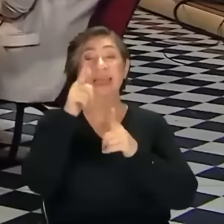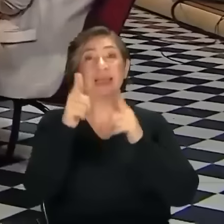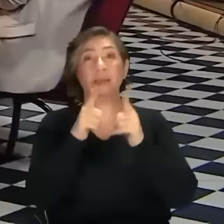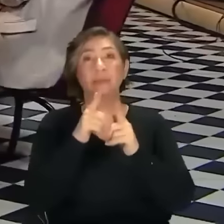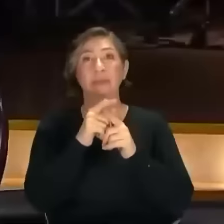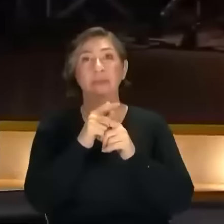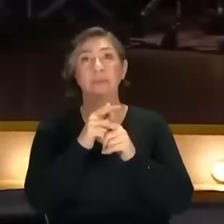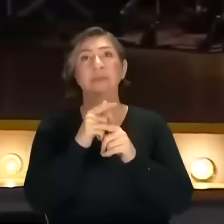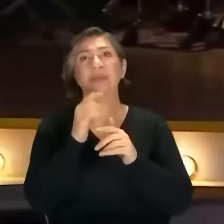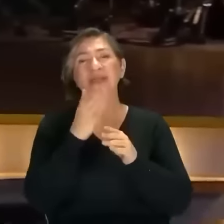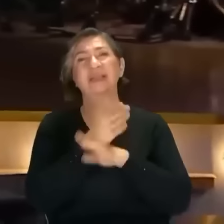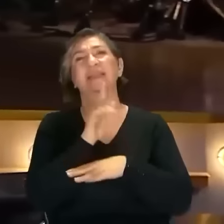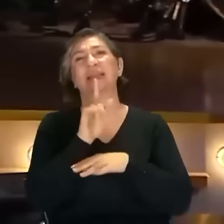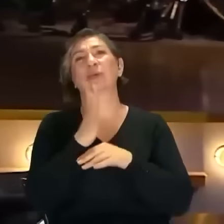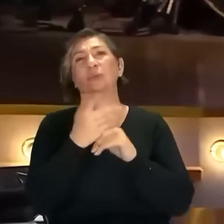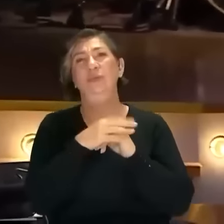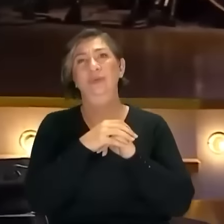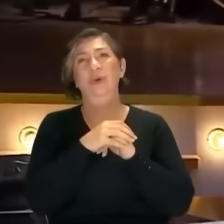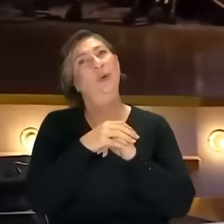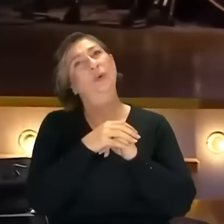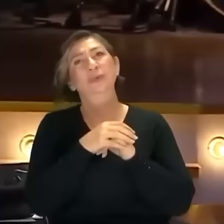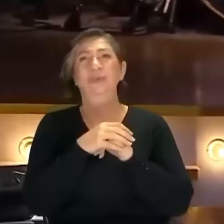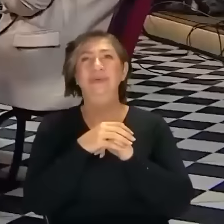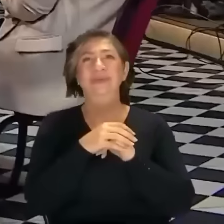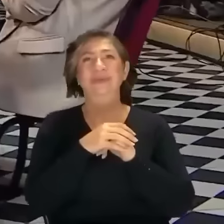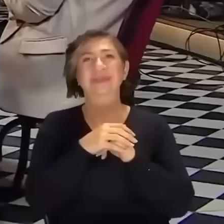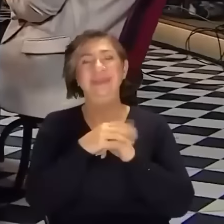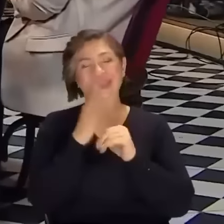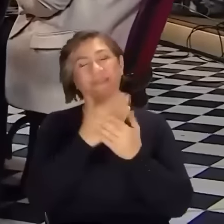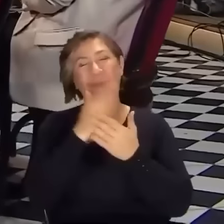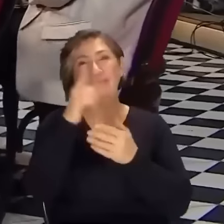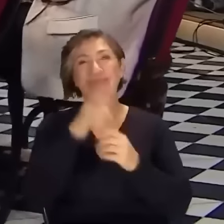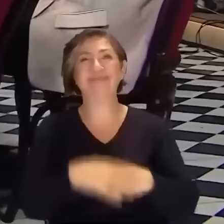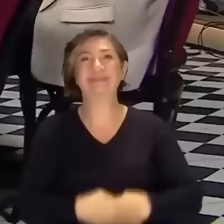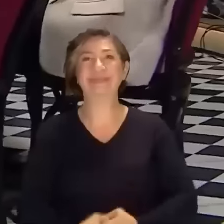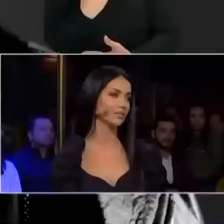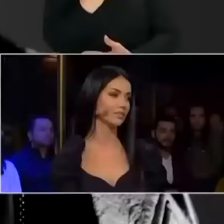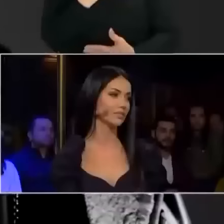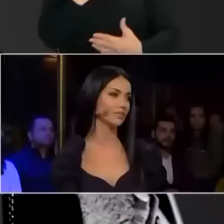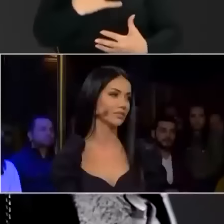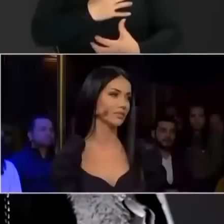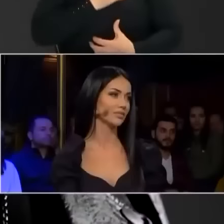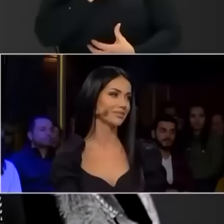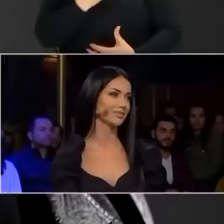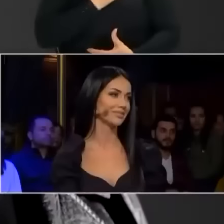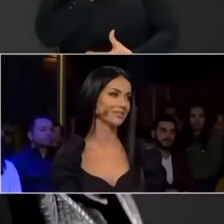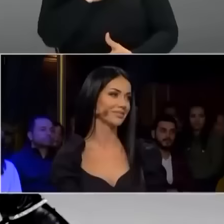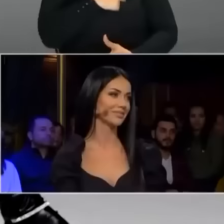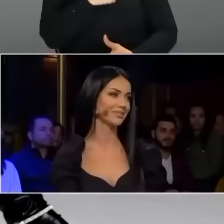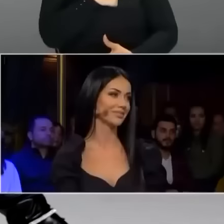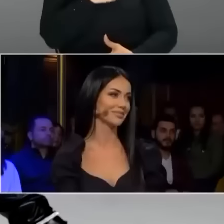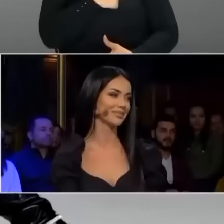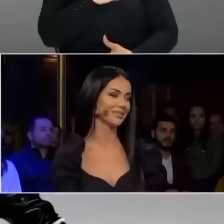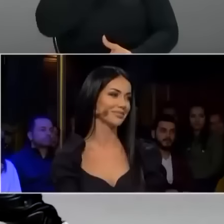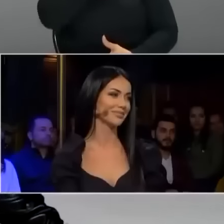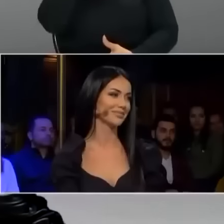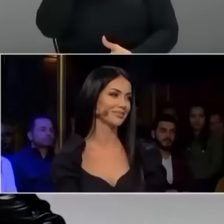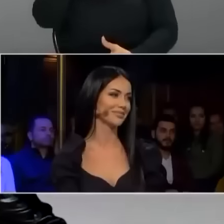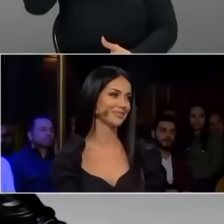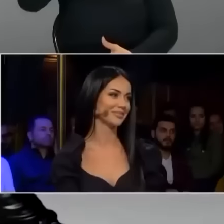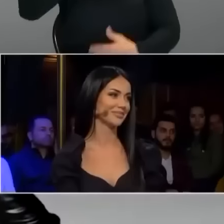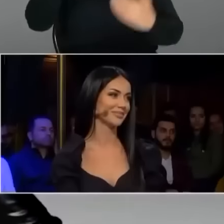klipten hakikaten gerek yoktu olsun görelim yürek her